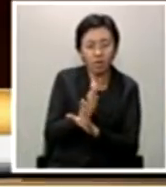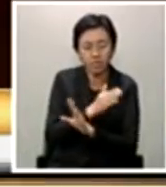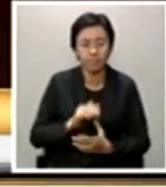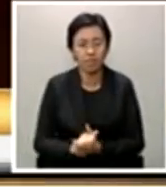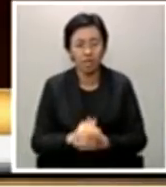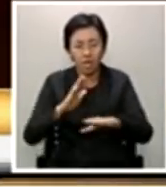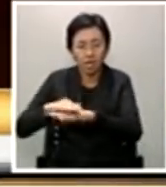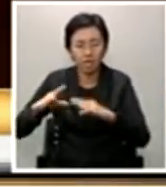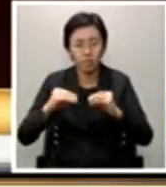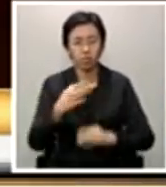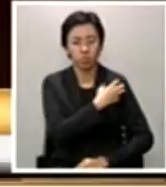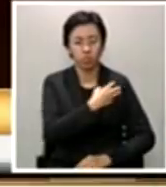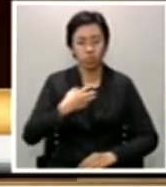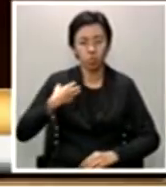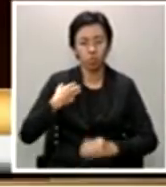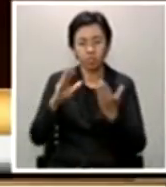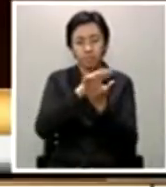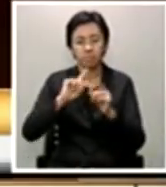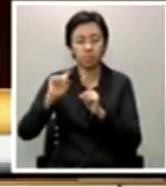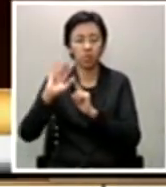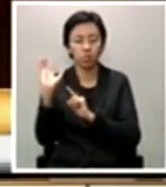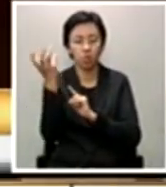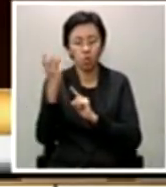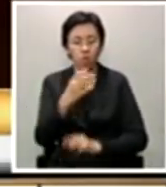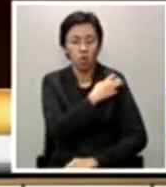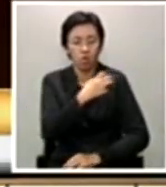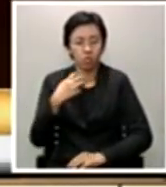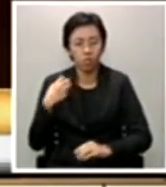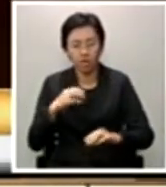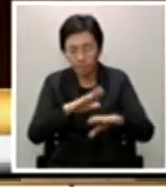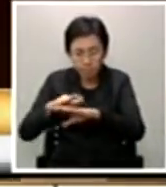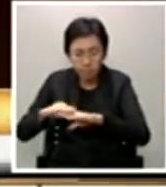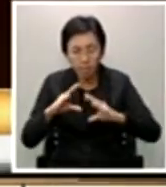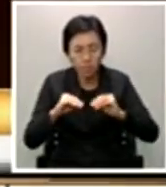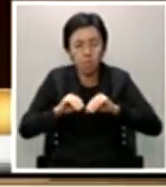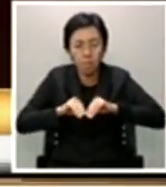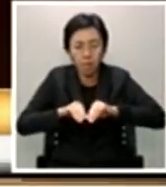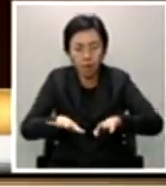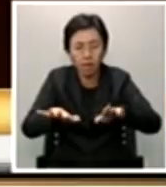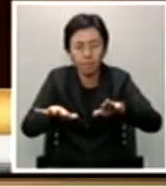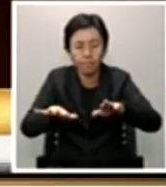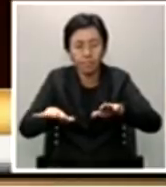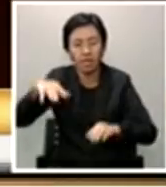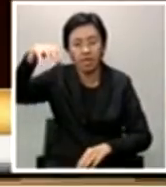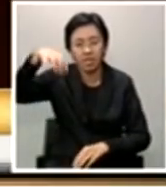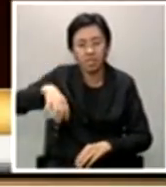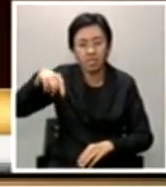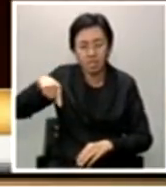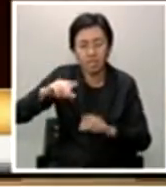การเรียกประชุมทูตทั่วโลกเลยในเมืองไทยประกาศที่ตึกนารีสโมส